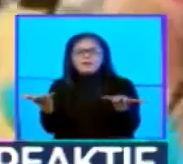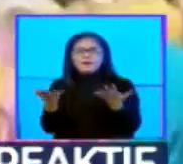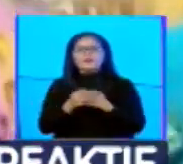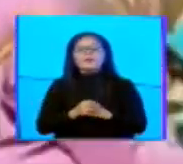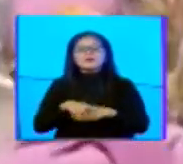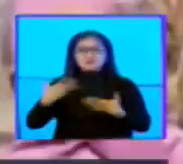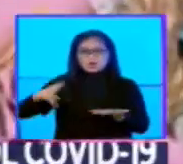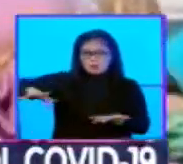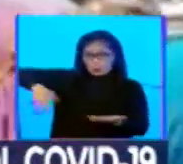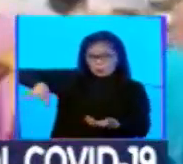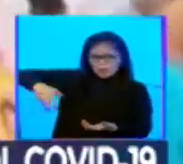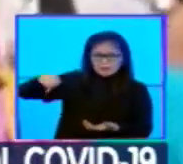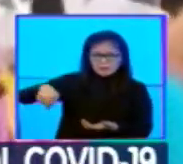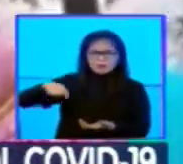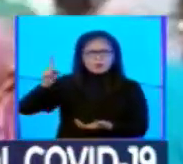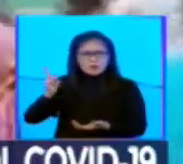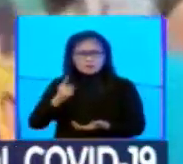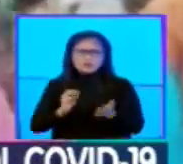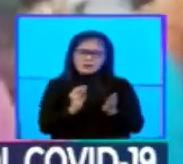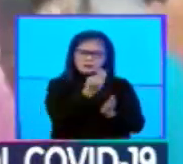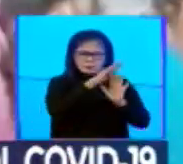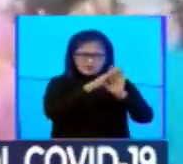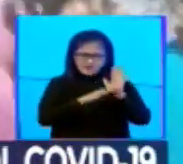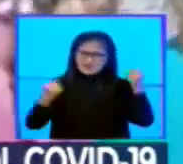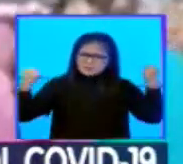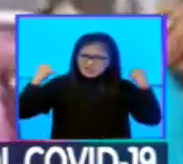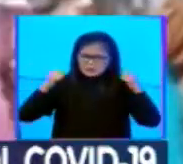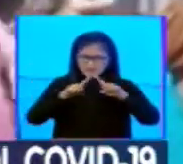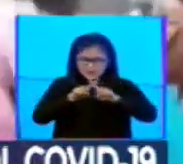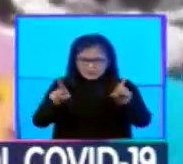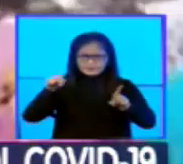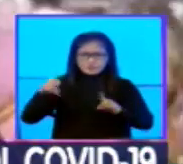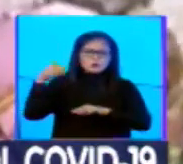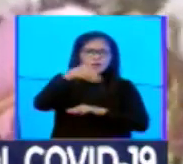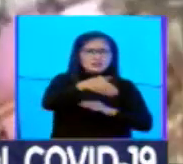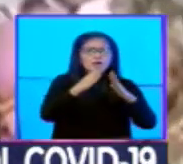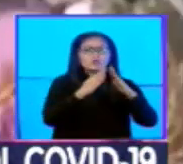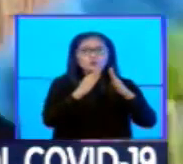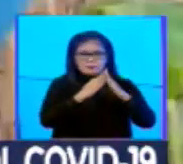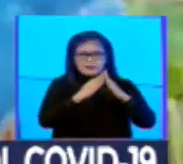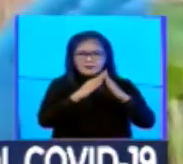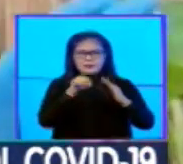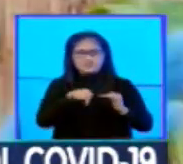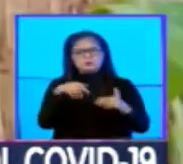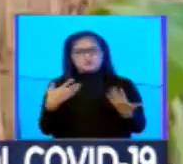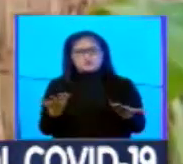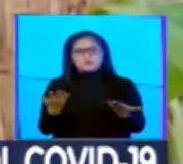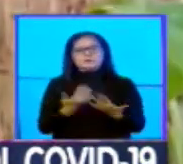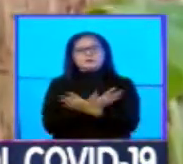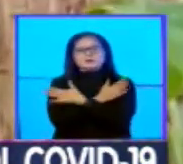jenazah dilakukan secara protokol COVID-19. Namun setibanya di rumah duka, jenazah ditolak warga. Setelah saat